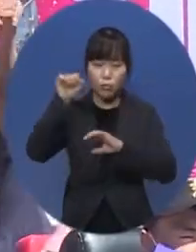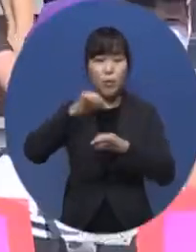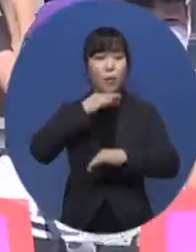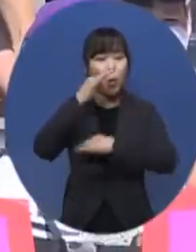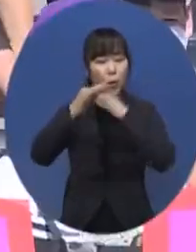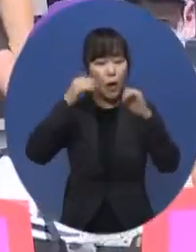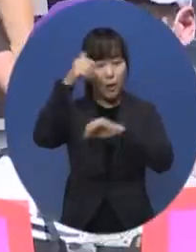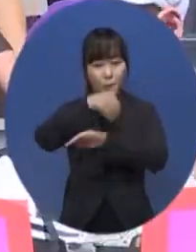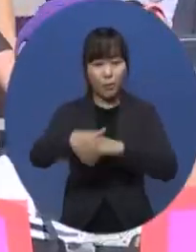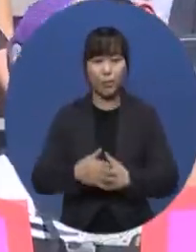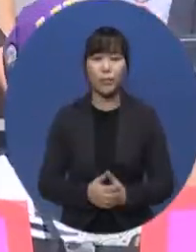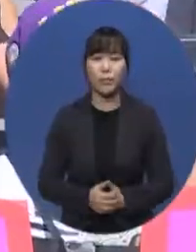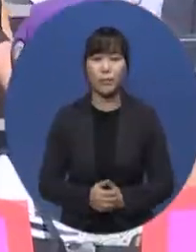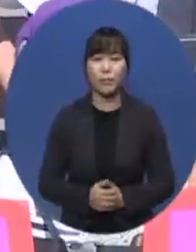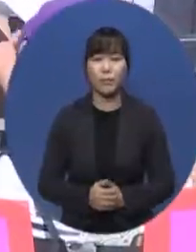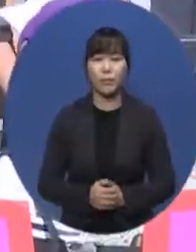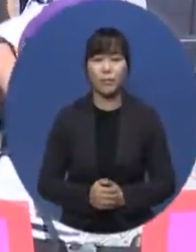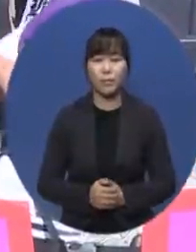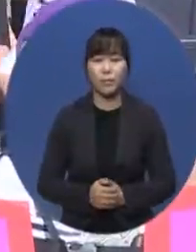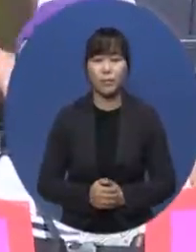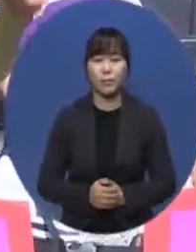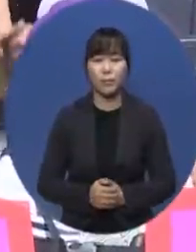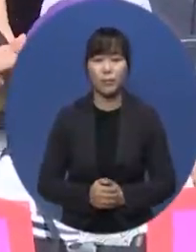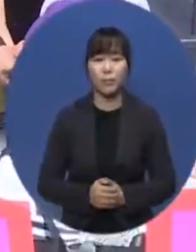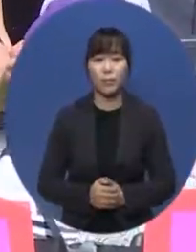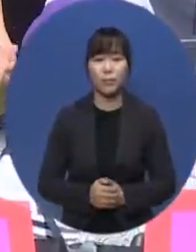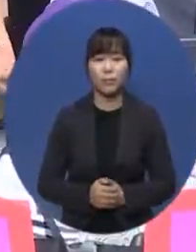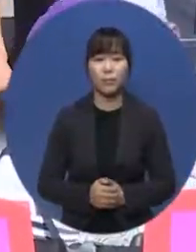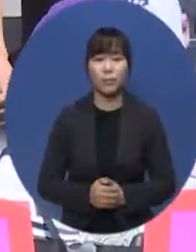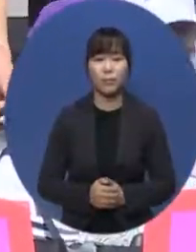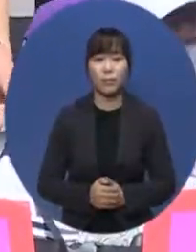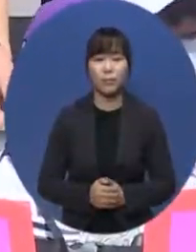투쟁의 목소리를 낼 방침입니다. 복지TV 뉴스 박성용입니다.